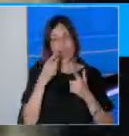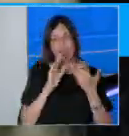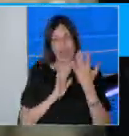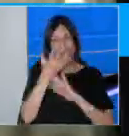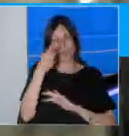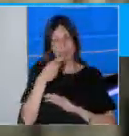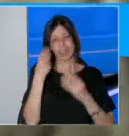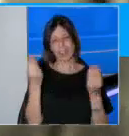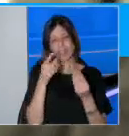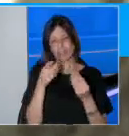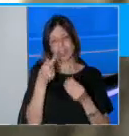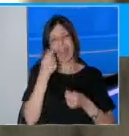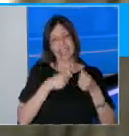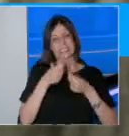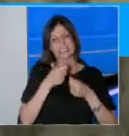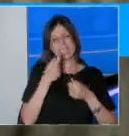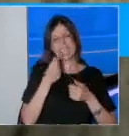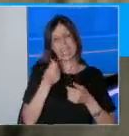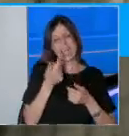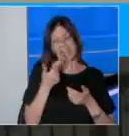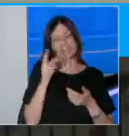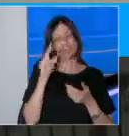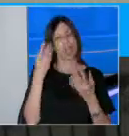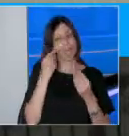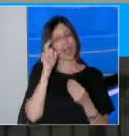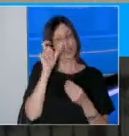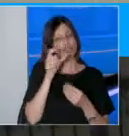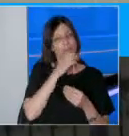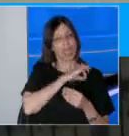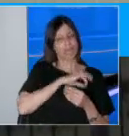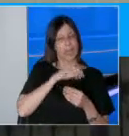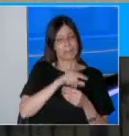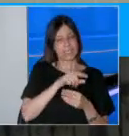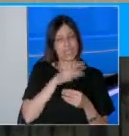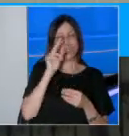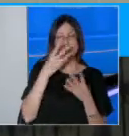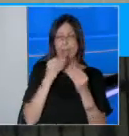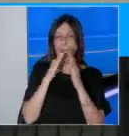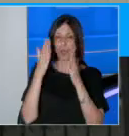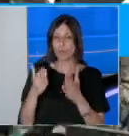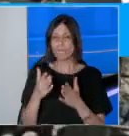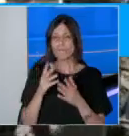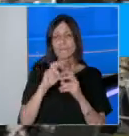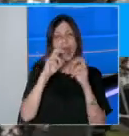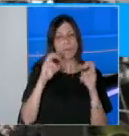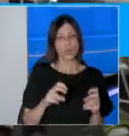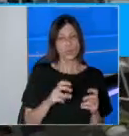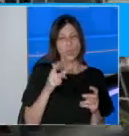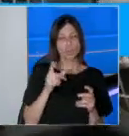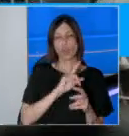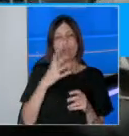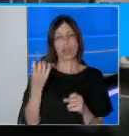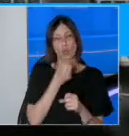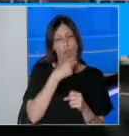בעומר. קודם כל, עסק כלכלי, יש פה הרבה אנשים שמרוויחים מזה, יש הרבה אנשים שגופים ועמותות שלא